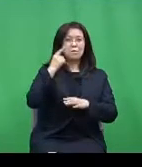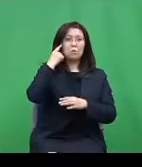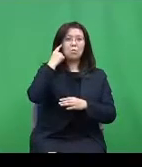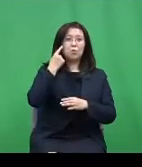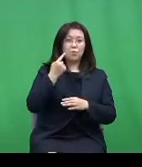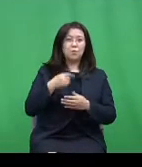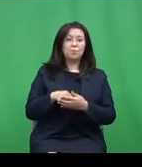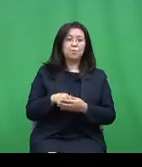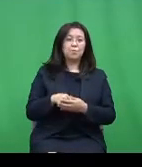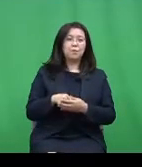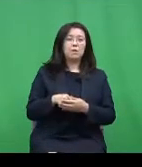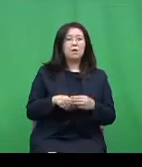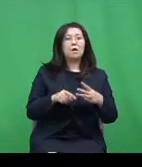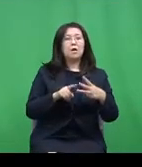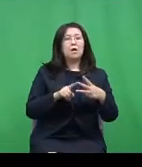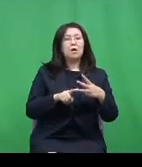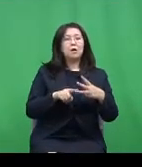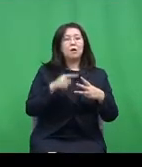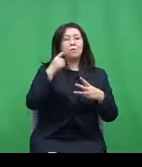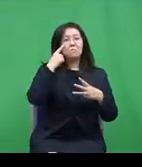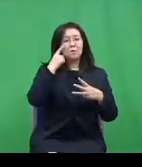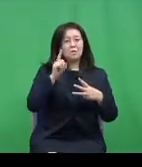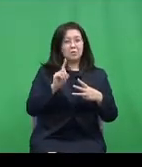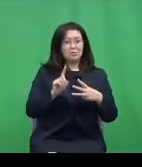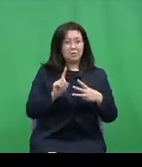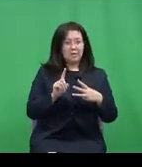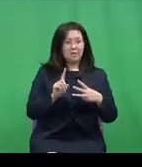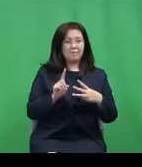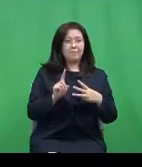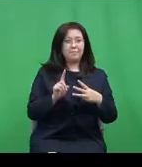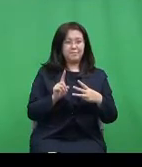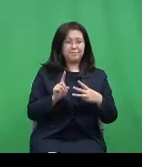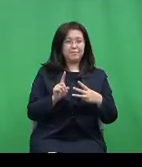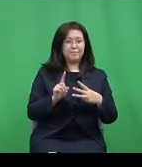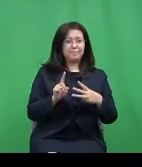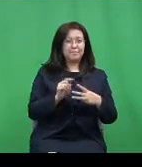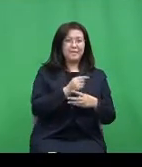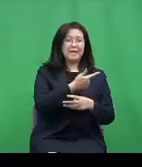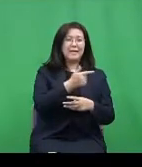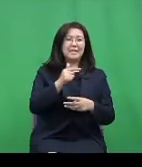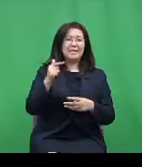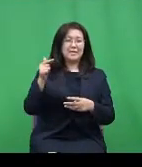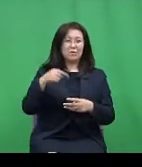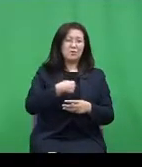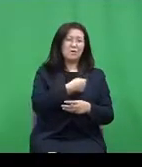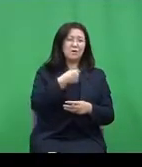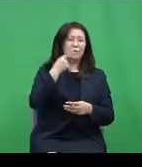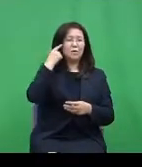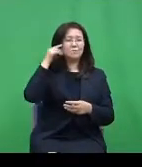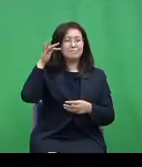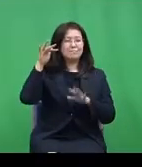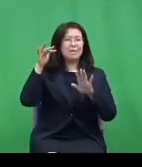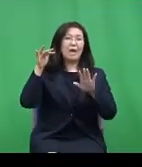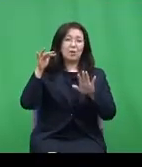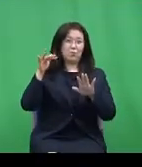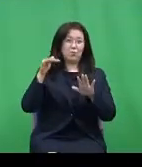のは良かったなと思います。まあ3点目というとあれですが、まあいろんな思いがあります